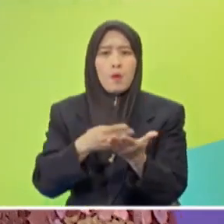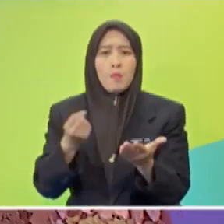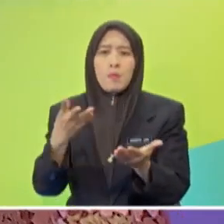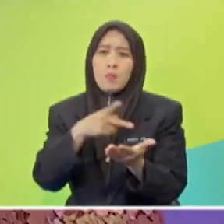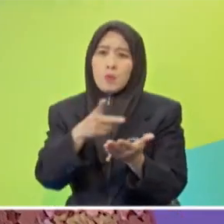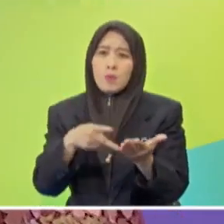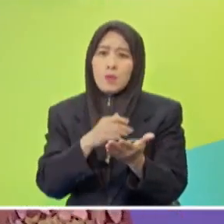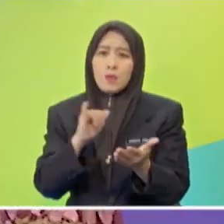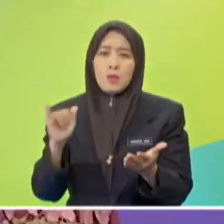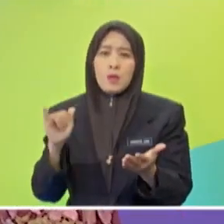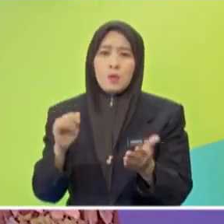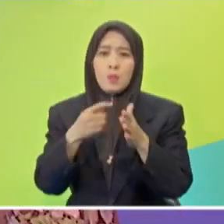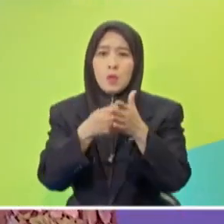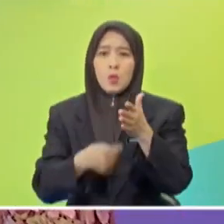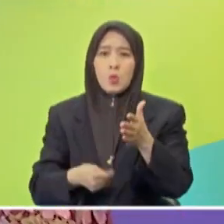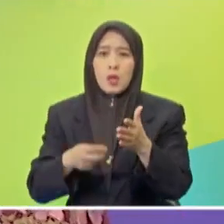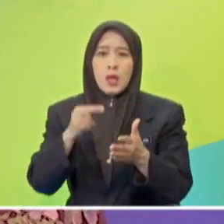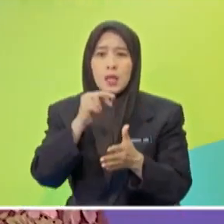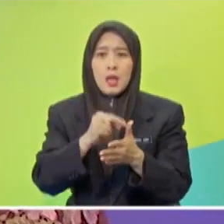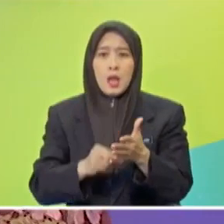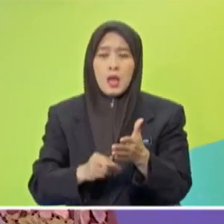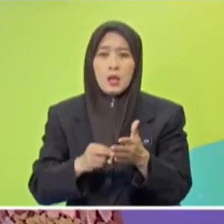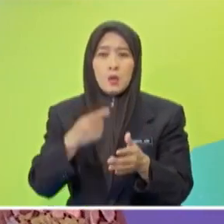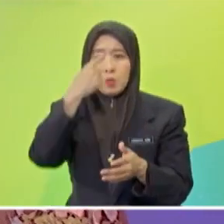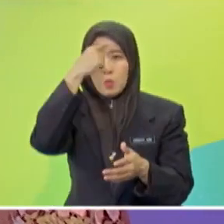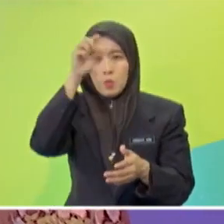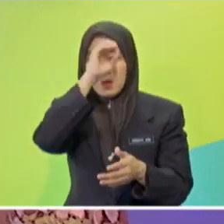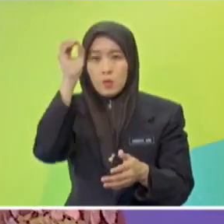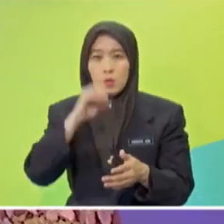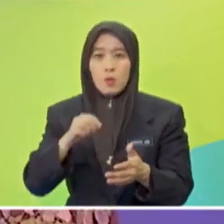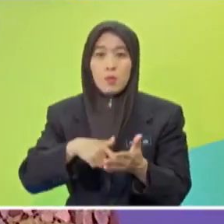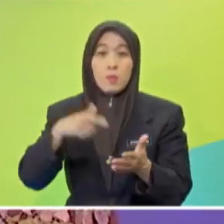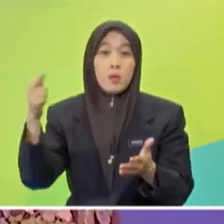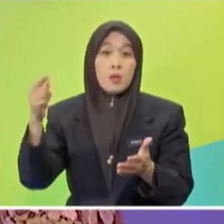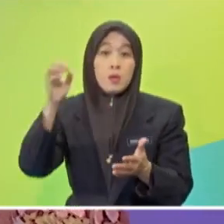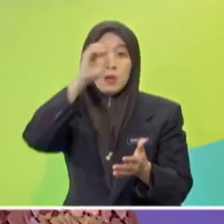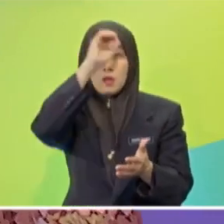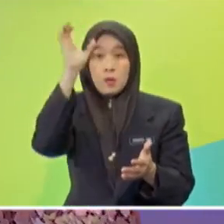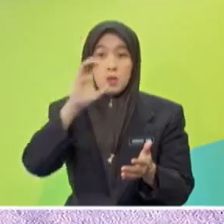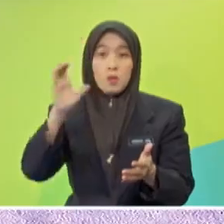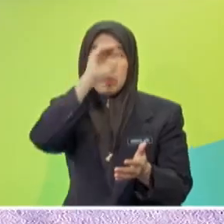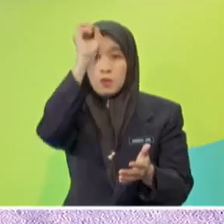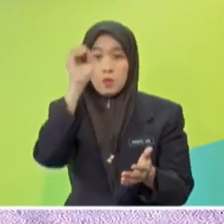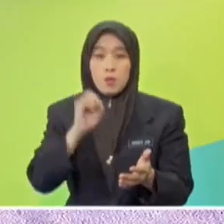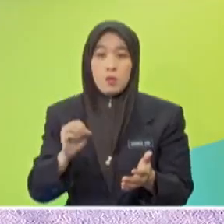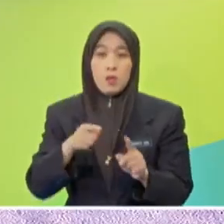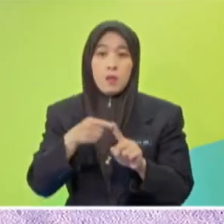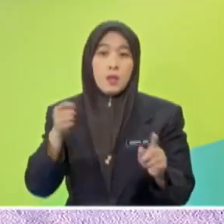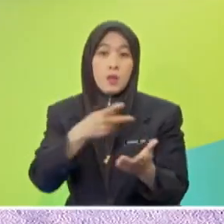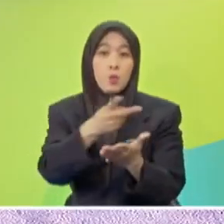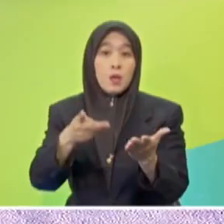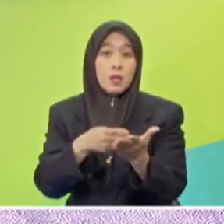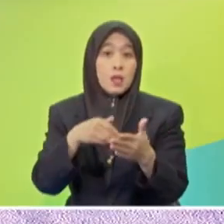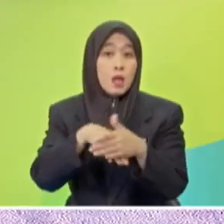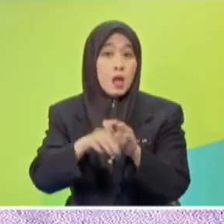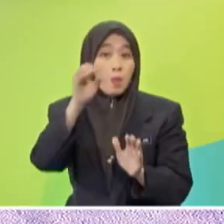menentukan nilai bagi fratus hingga melebihi 100 daripada quantity dalam perpuluhan